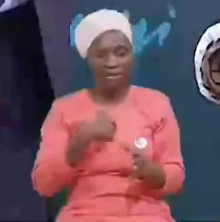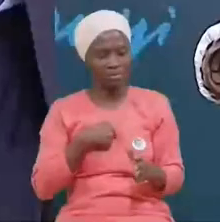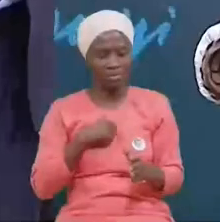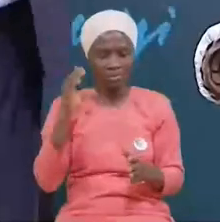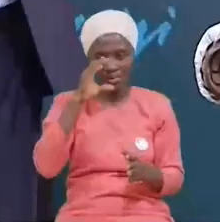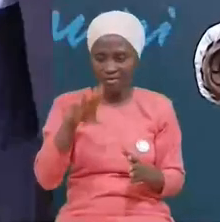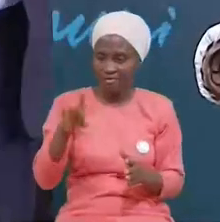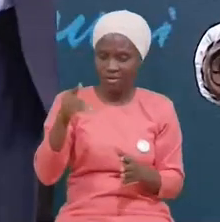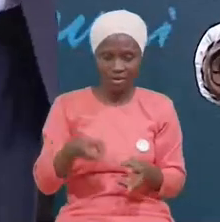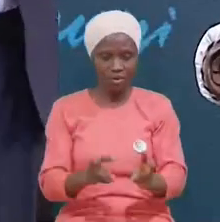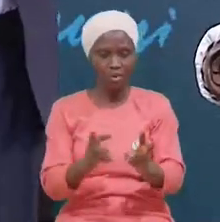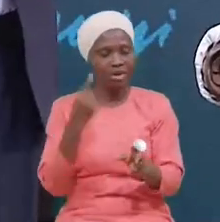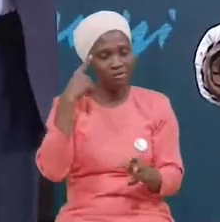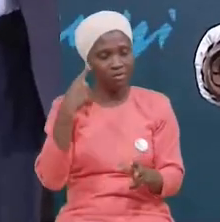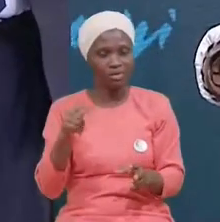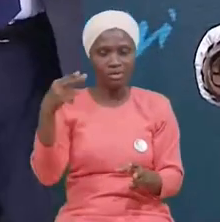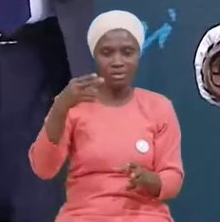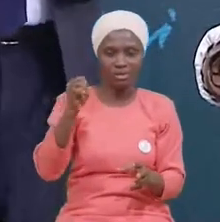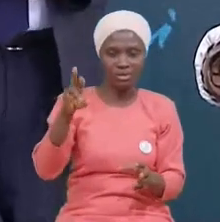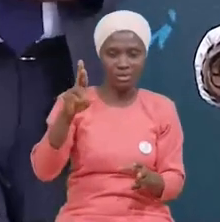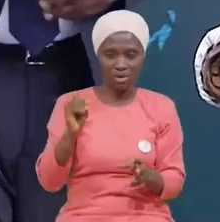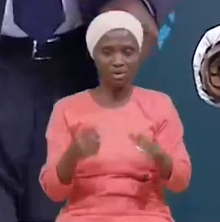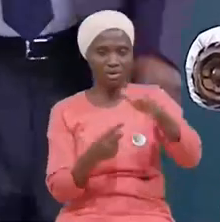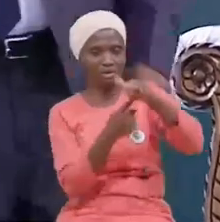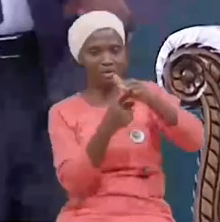Mais je cherche le chemin des héros.